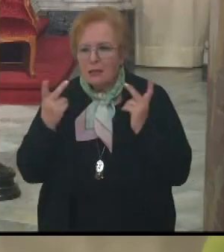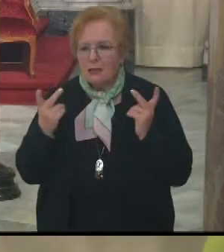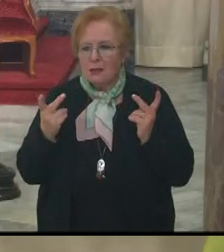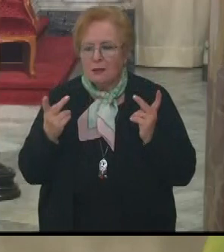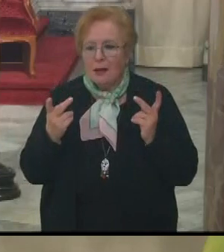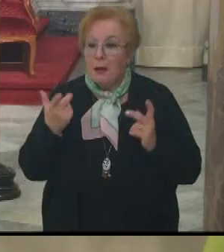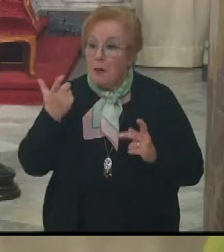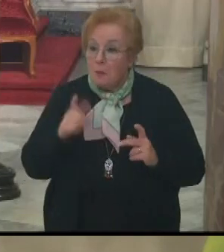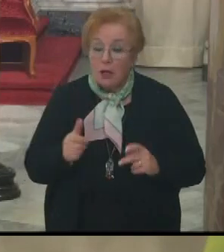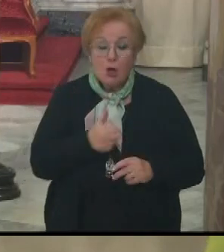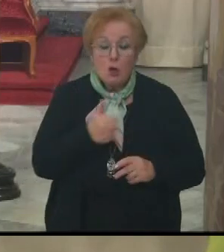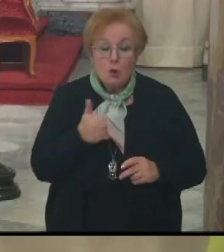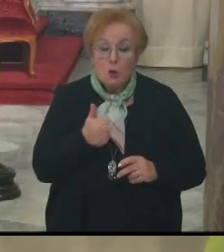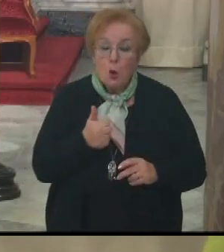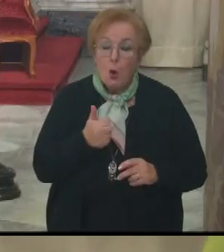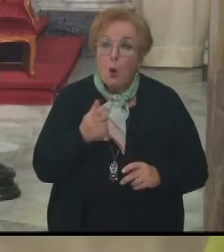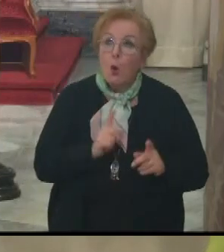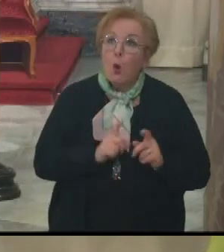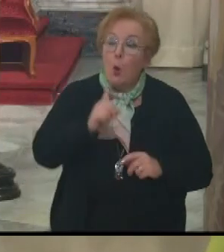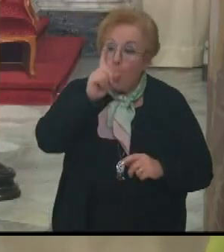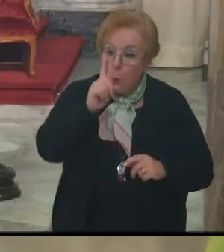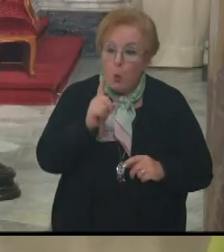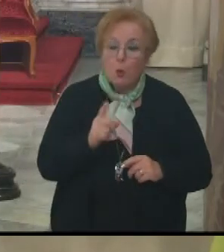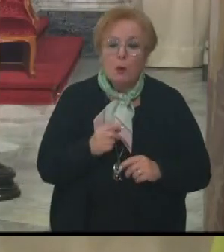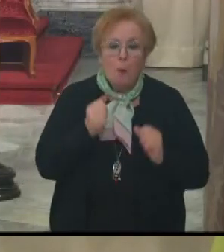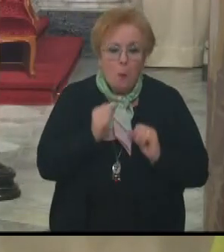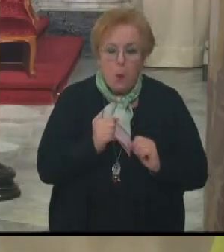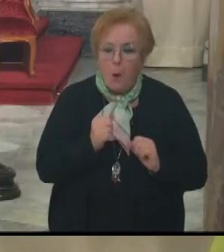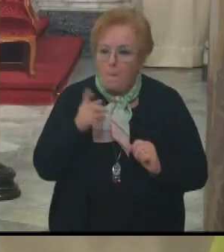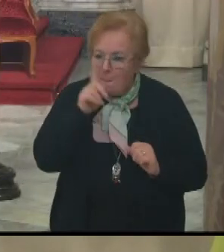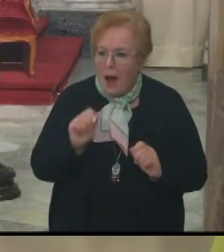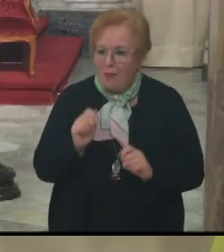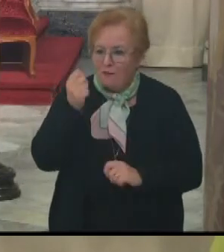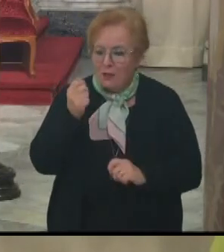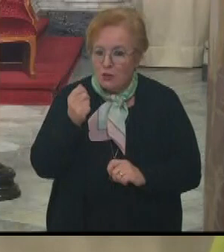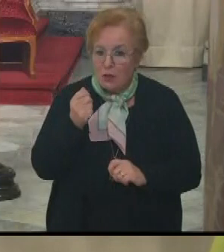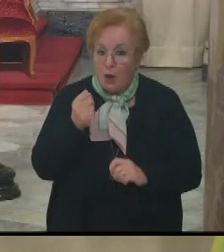male. Non è la forza, non sono le bombe,